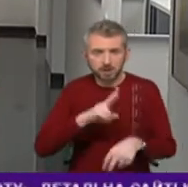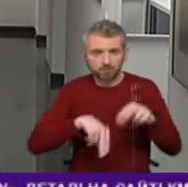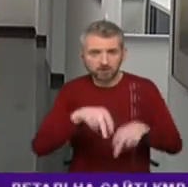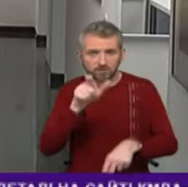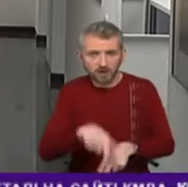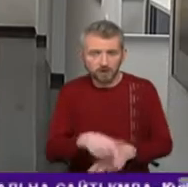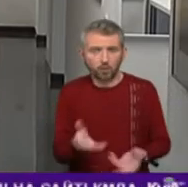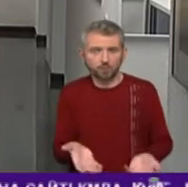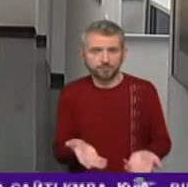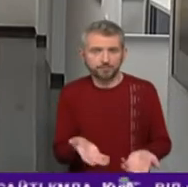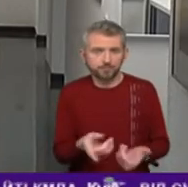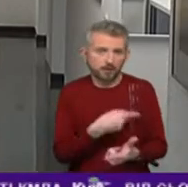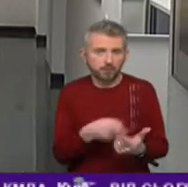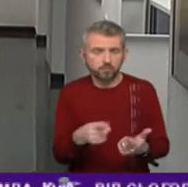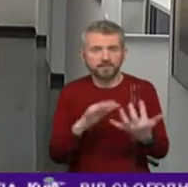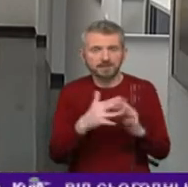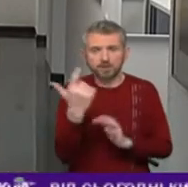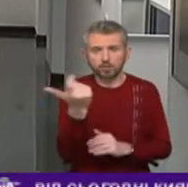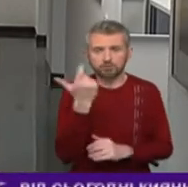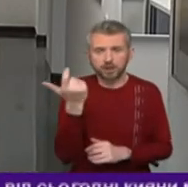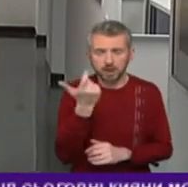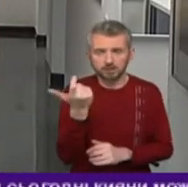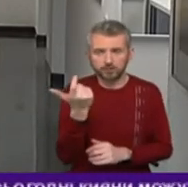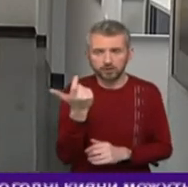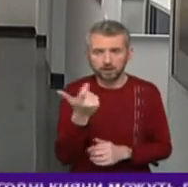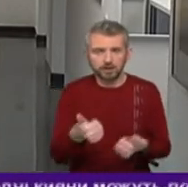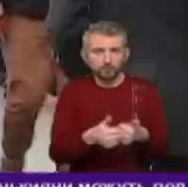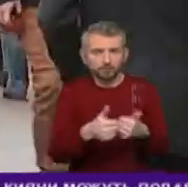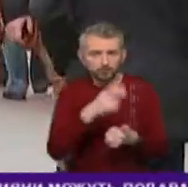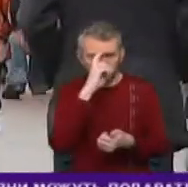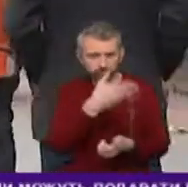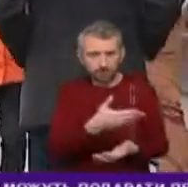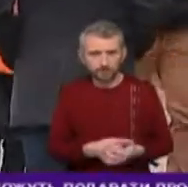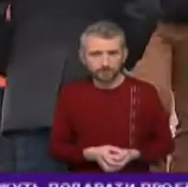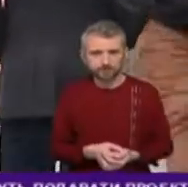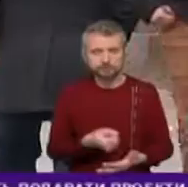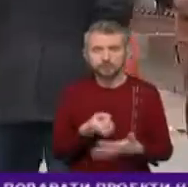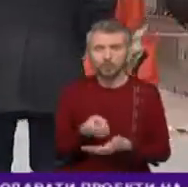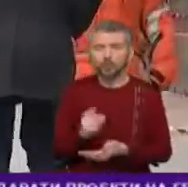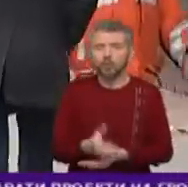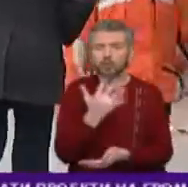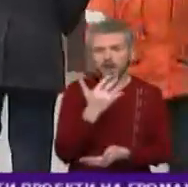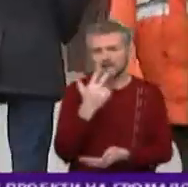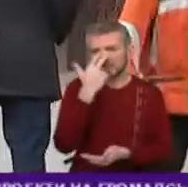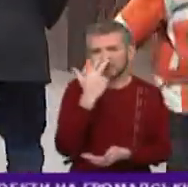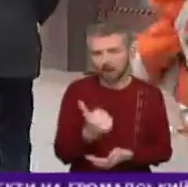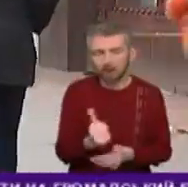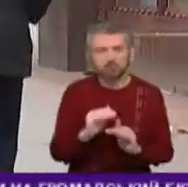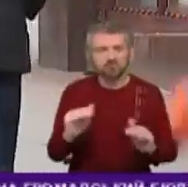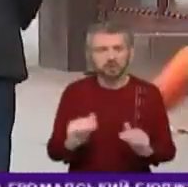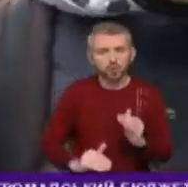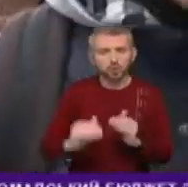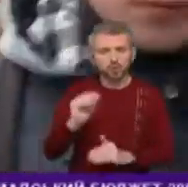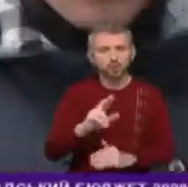будівельником, зокрема, або ж у сільське господарство в сусідню державу. І до цього нація звикає. Діти ростуть